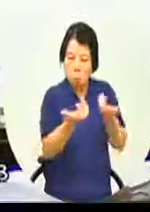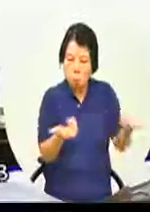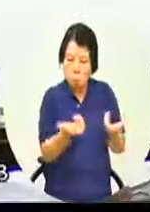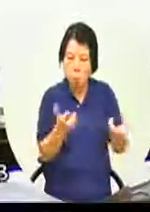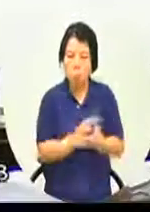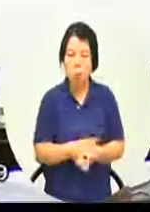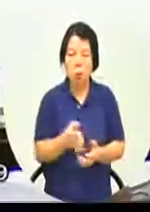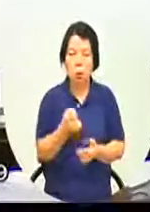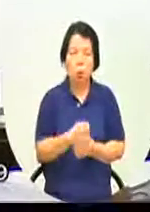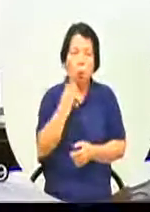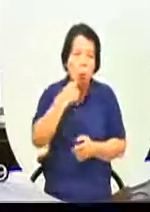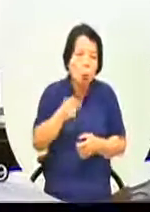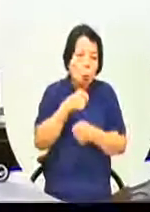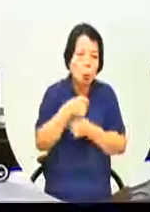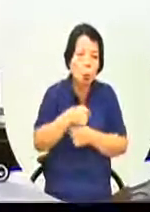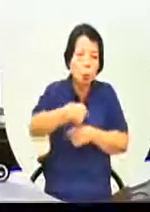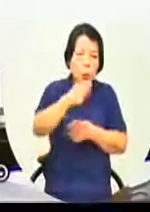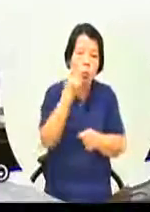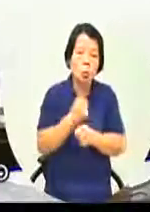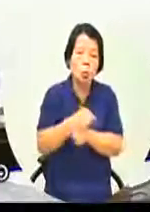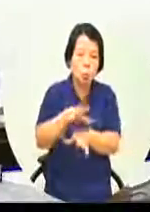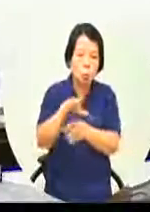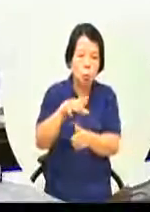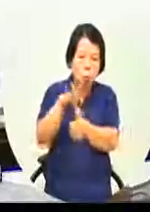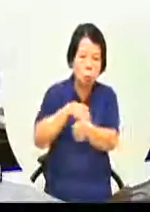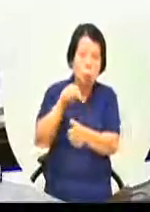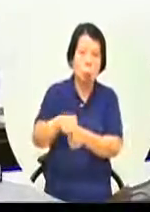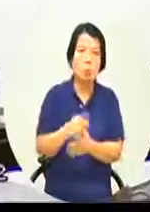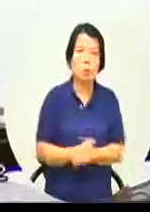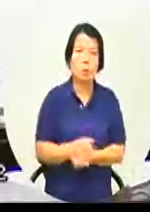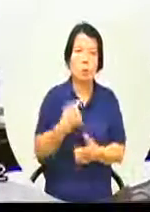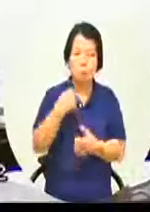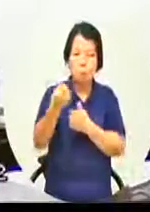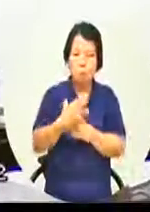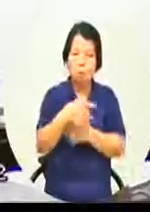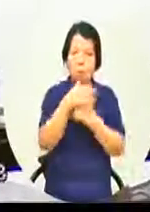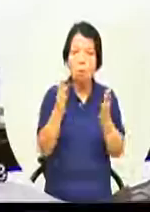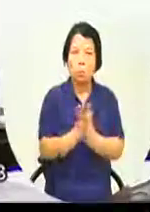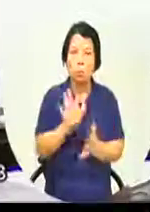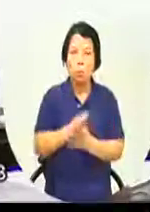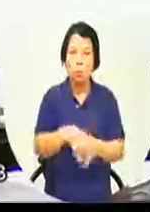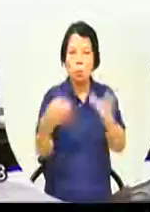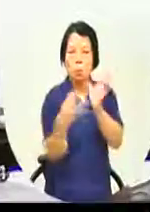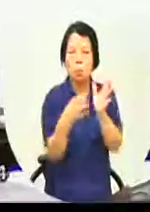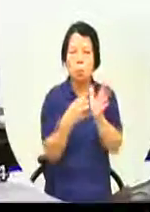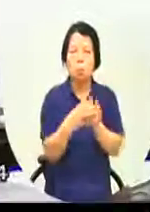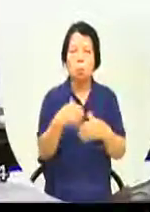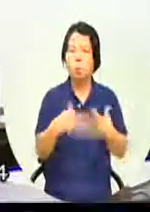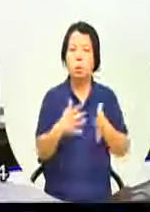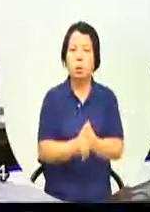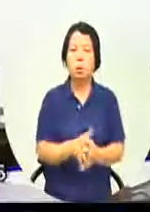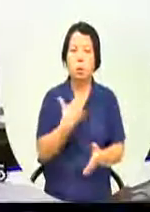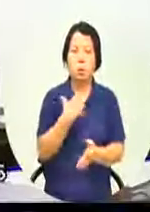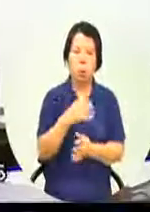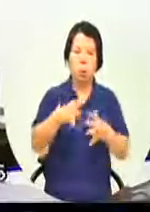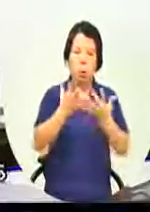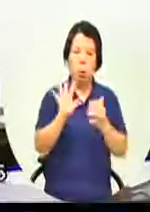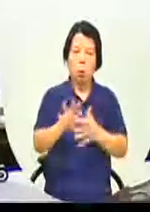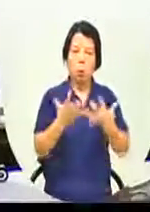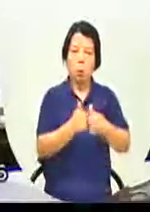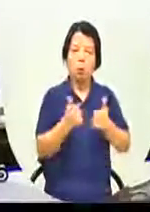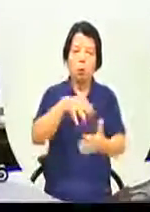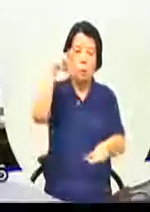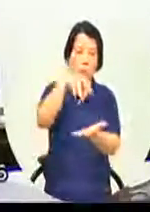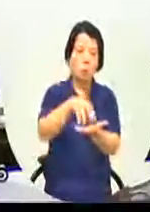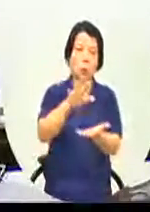呢愿意去做。可是我咨询这个时候你跟我说不要有一种标章，只要有机认证，我想其实好，现